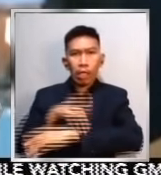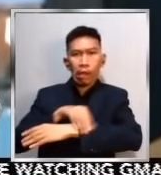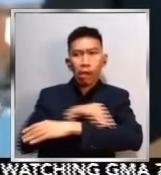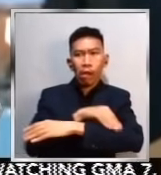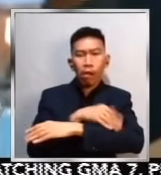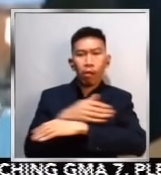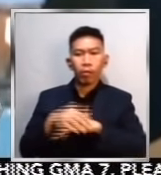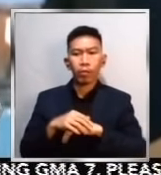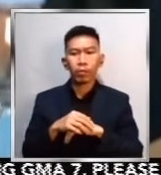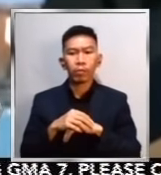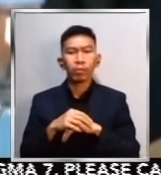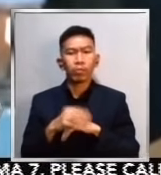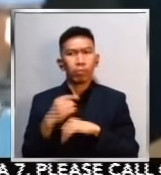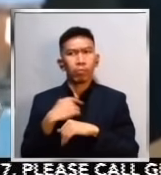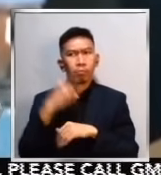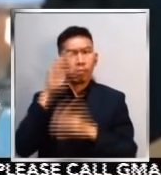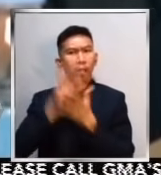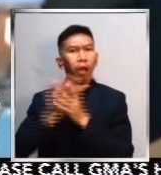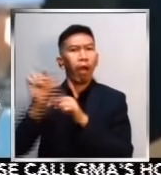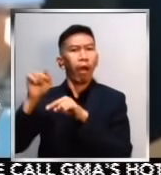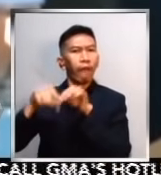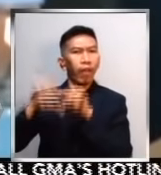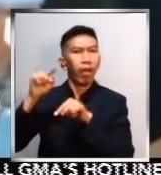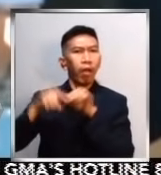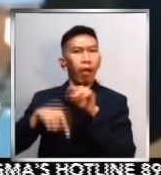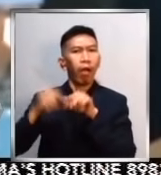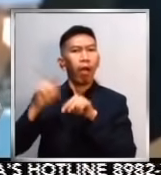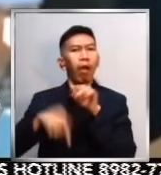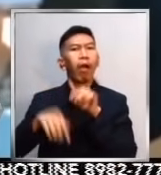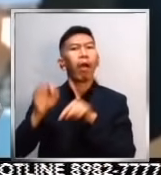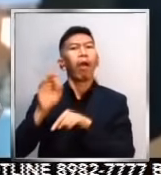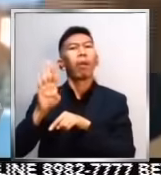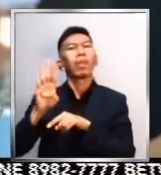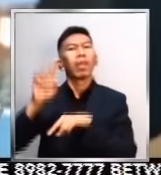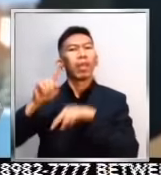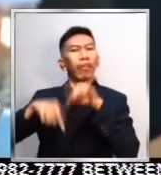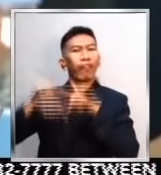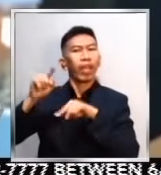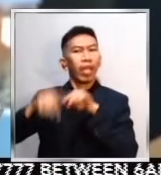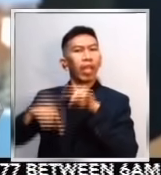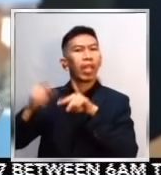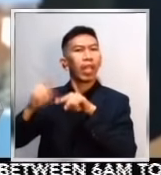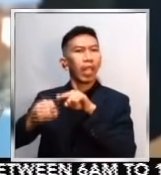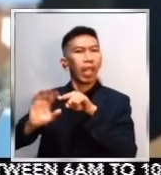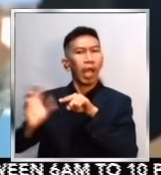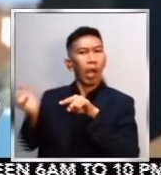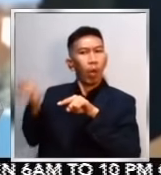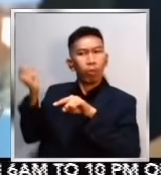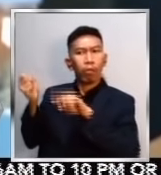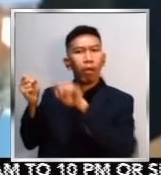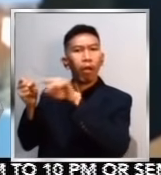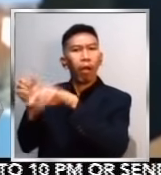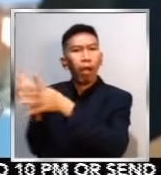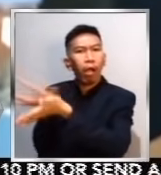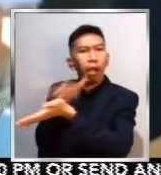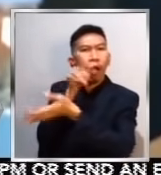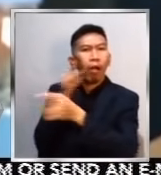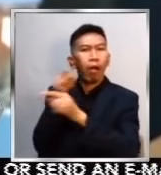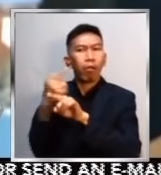ko po yun eh. Facebook account po ng kaibigan ko yung ginamit niya. Kaya po nagtiwala po ako sa kanya.